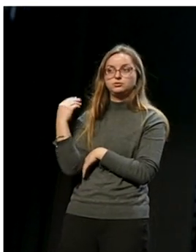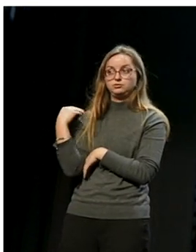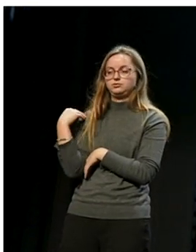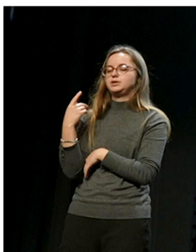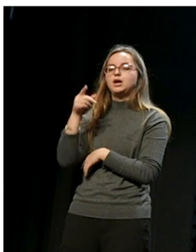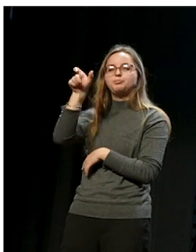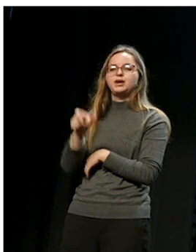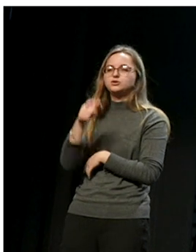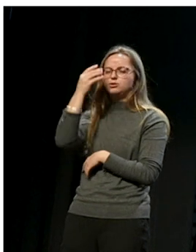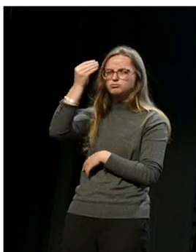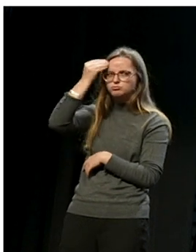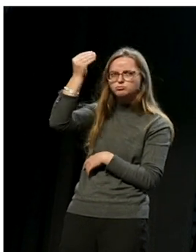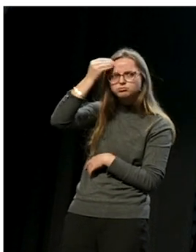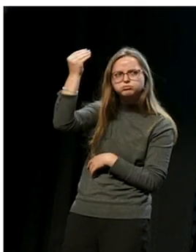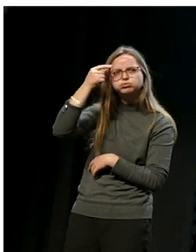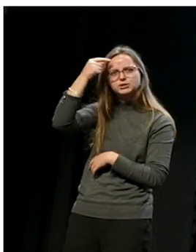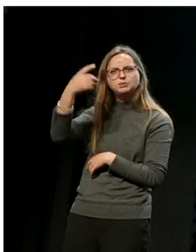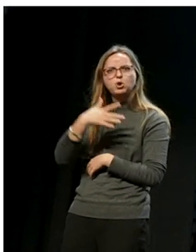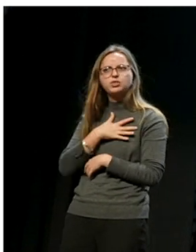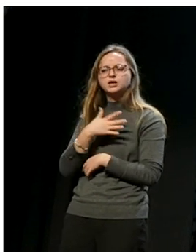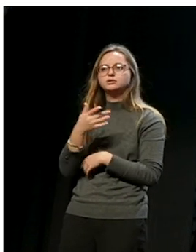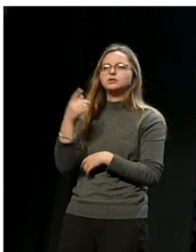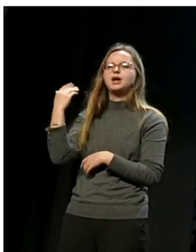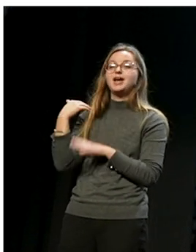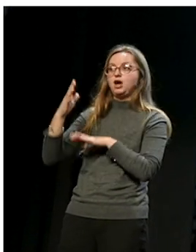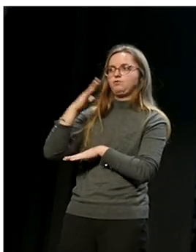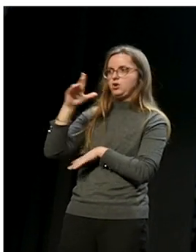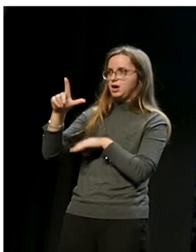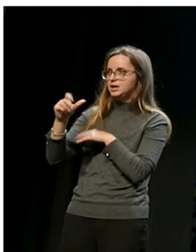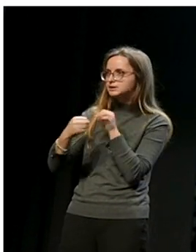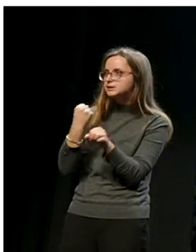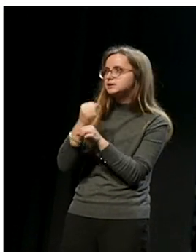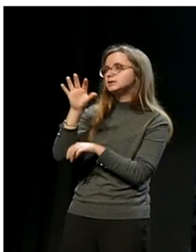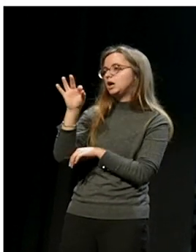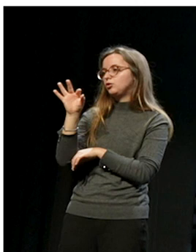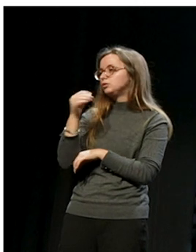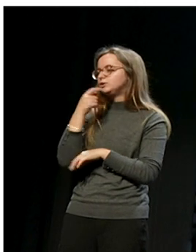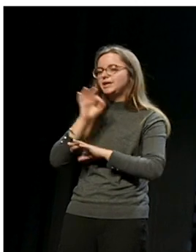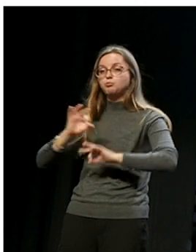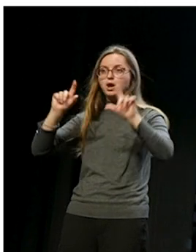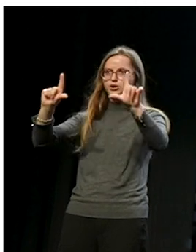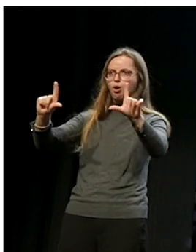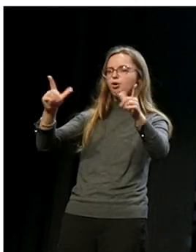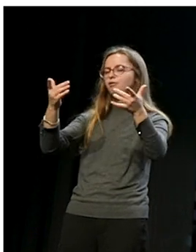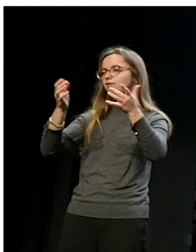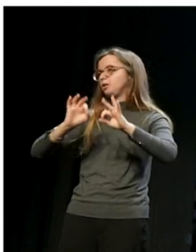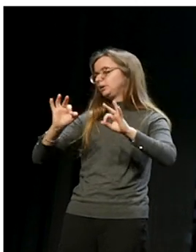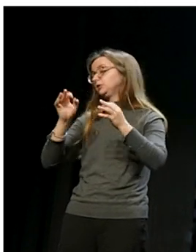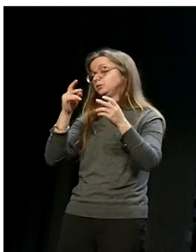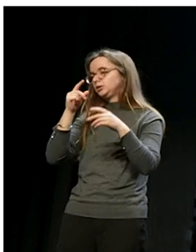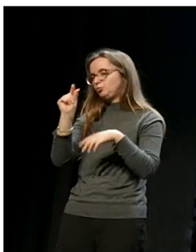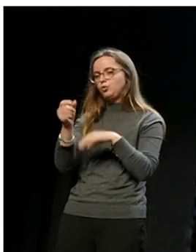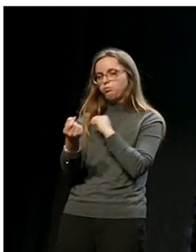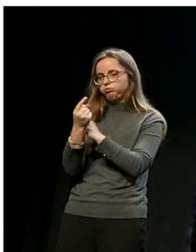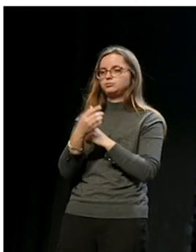hypothèse. Il a dit, un ordinateur, on est dans les années 50, les ordinateurs dans les années 50, il n'y avait pas d'écran, on travaillait avec des cartes perforées, des trucs comme ça. Il a